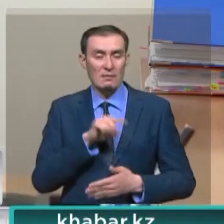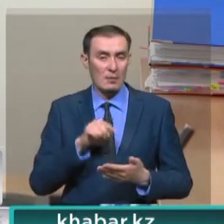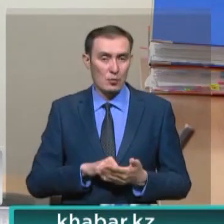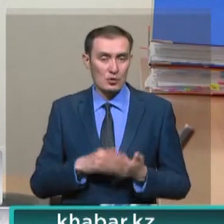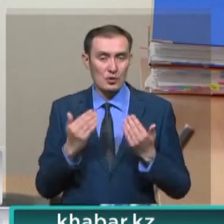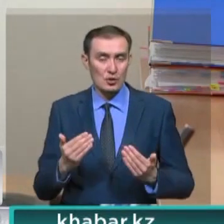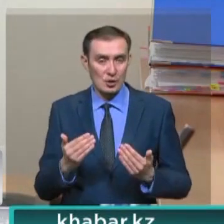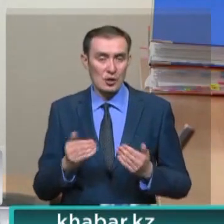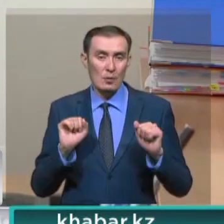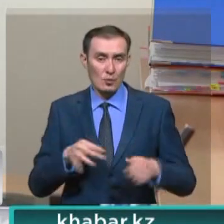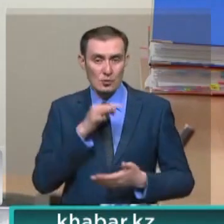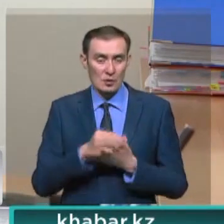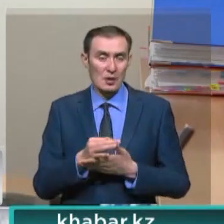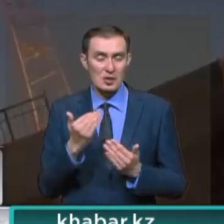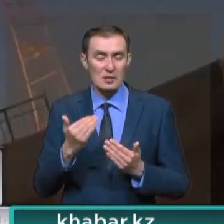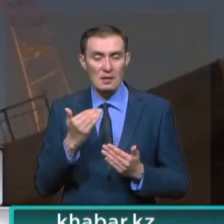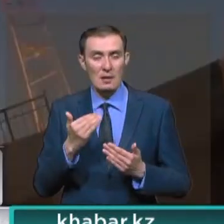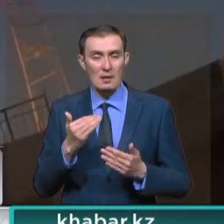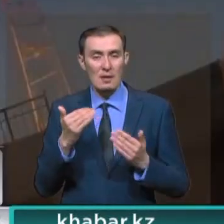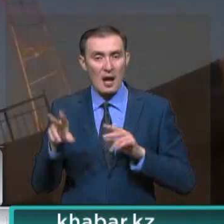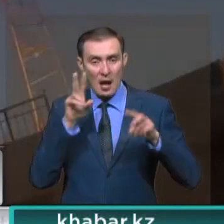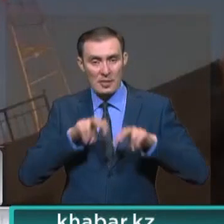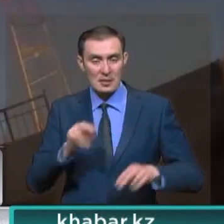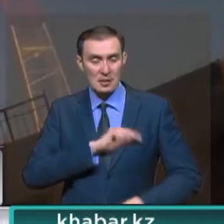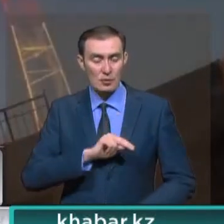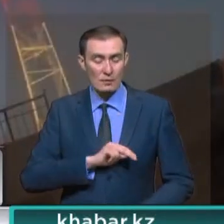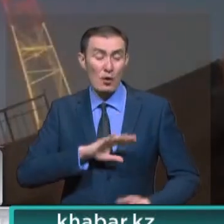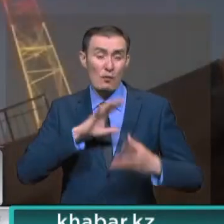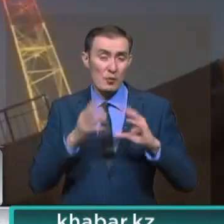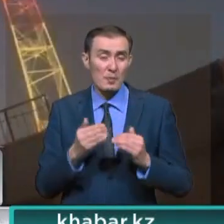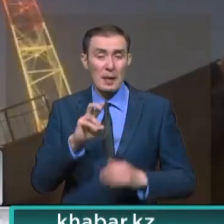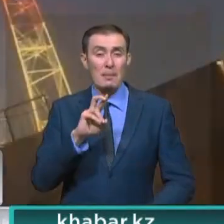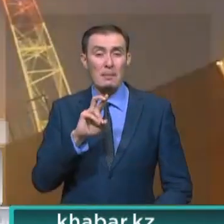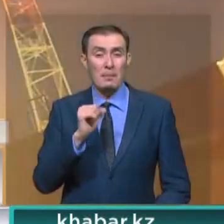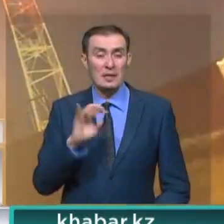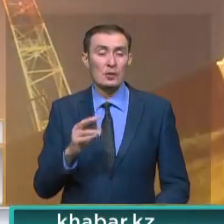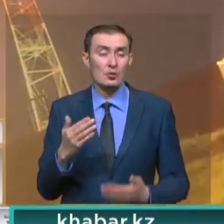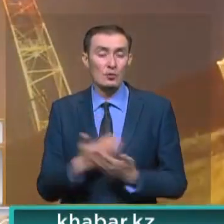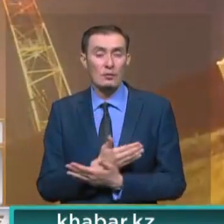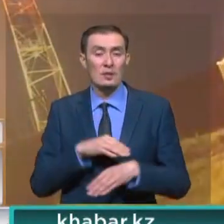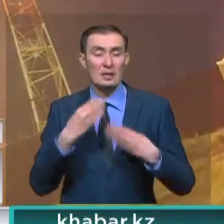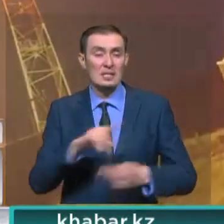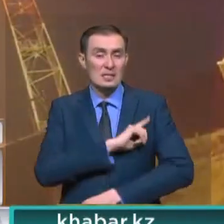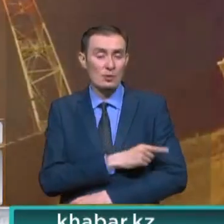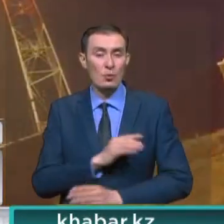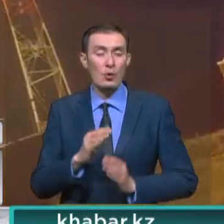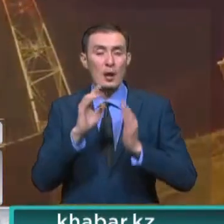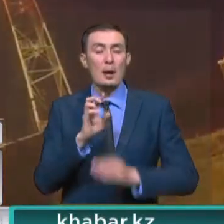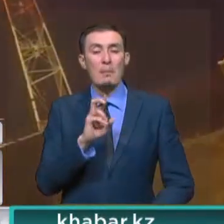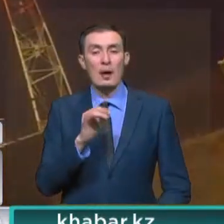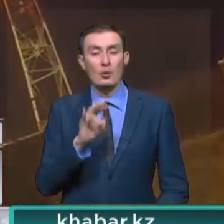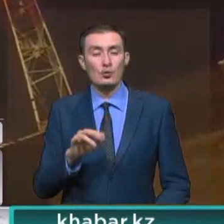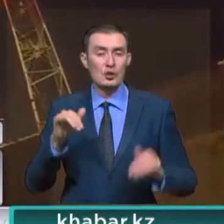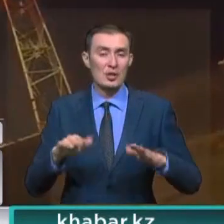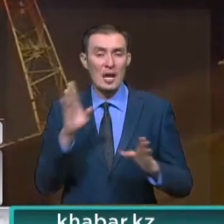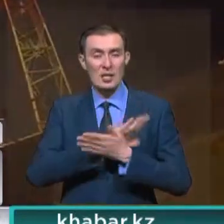сейчас могу заключить, что он на стадии анализа. В целом, как утверждают наши специалисты, «Байтерек» должен дать новую жизнь космодрому Байконур. Это и решение